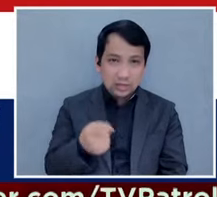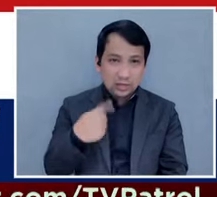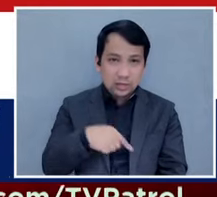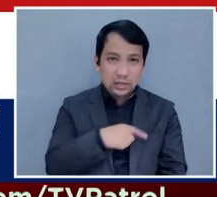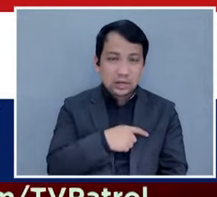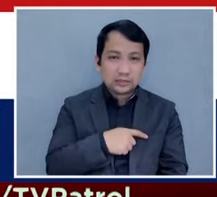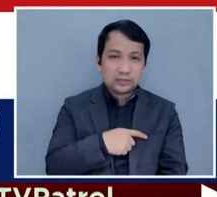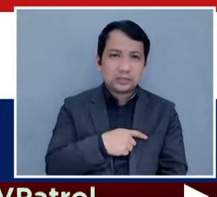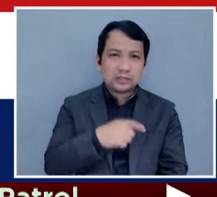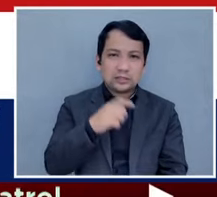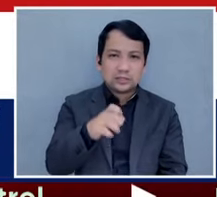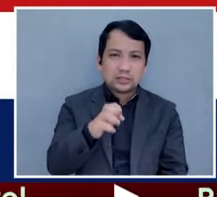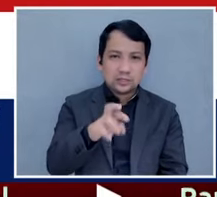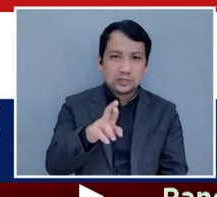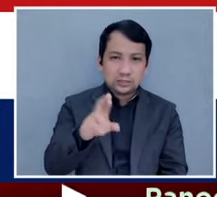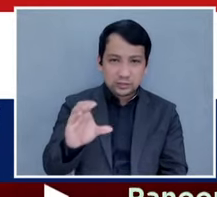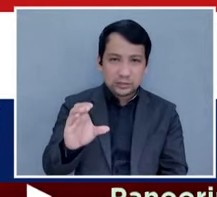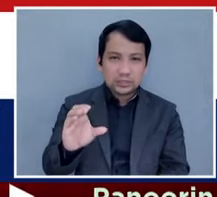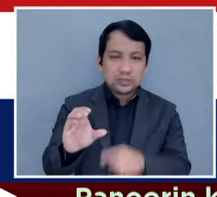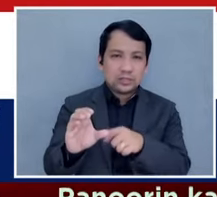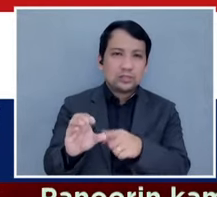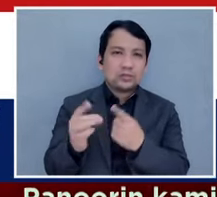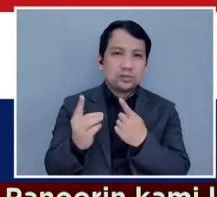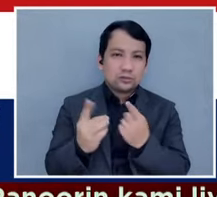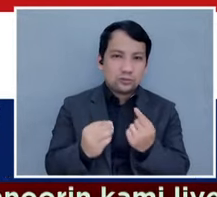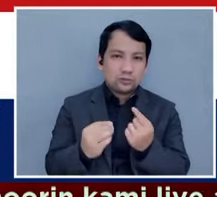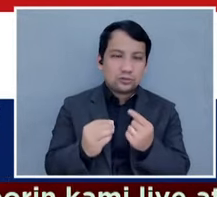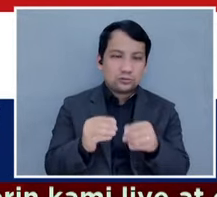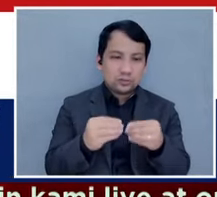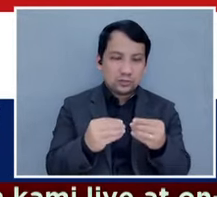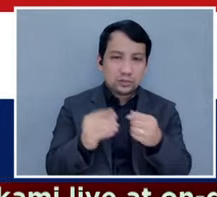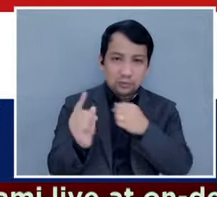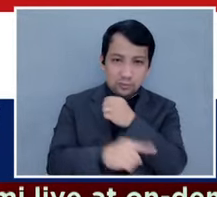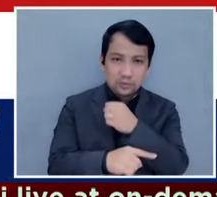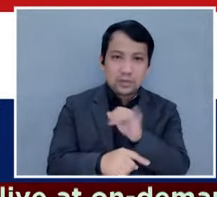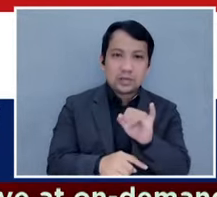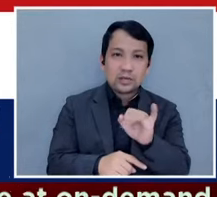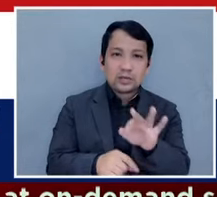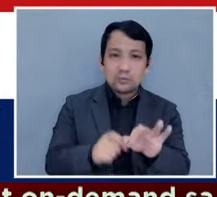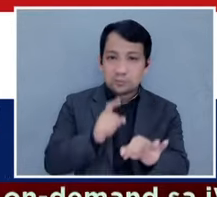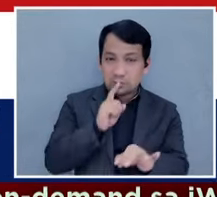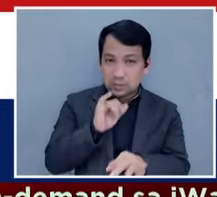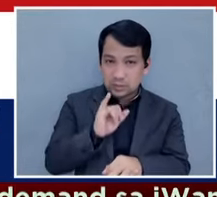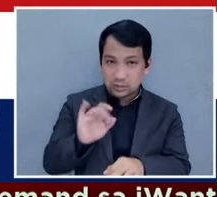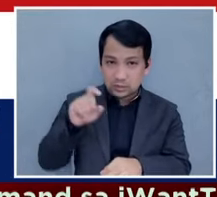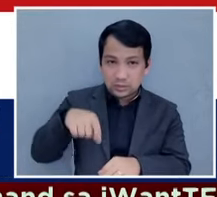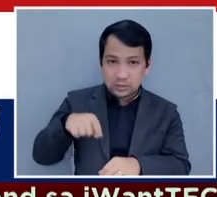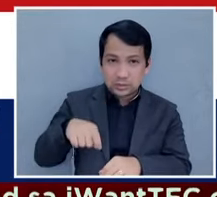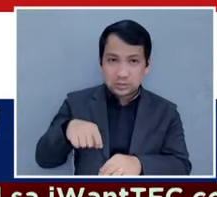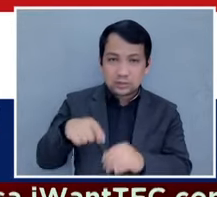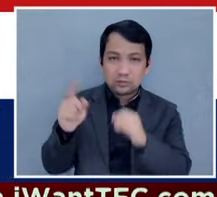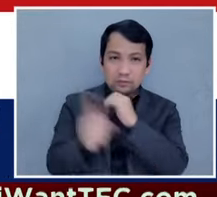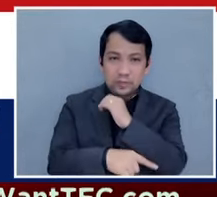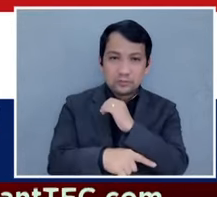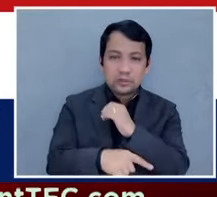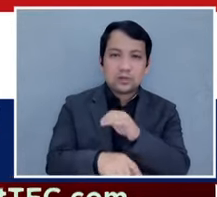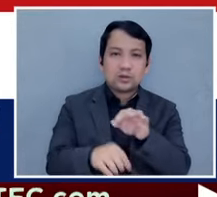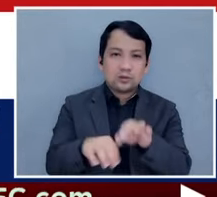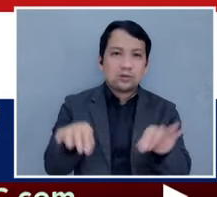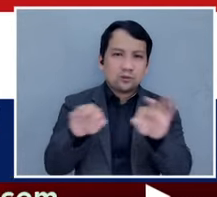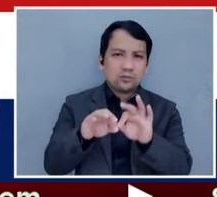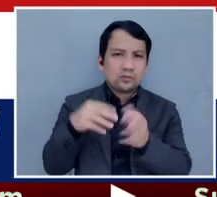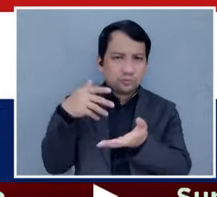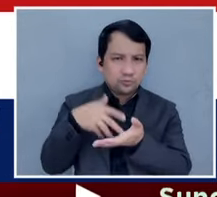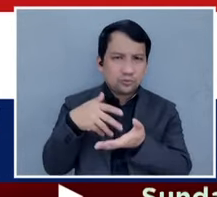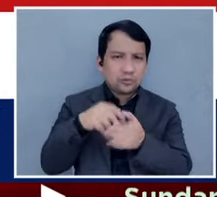ang nag-i-impose itong mga penalties na yan. Meron pong pangangailangan na baguhin yung mga penalties po. Pwede po natin pag-aralan yan